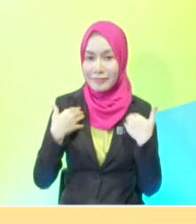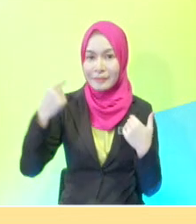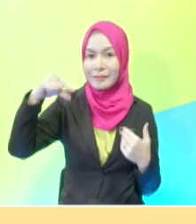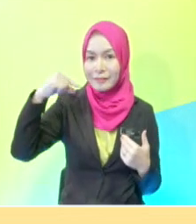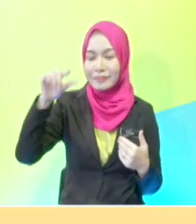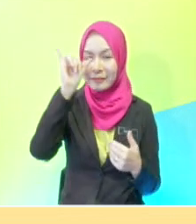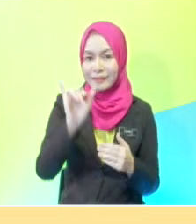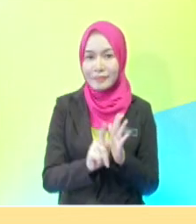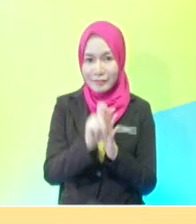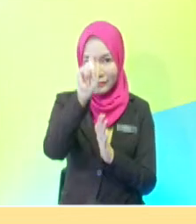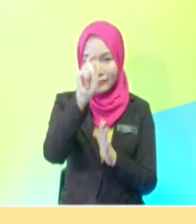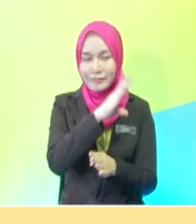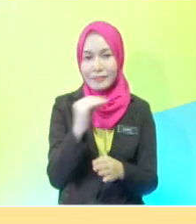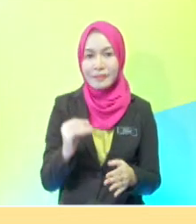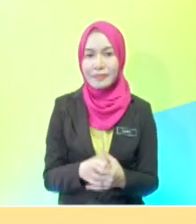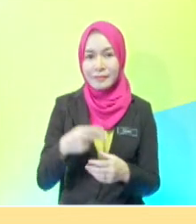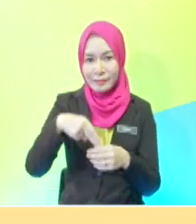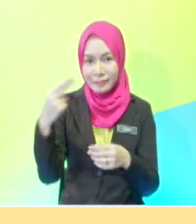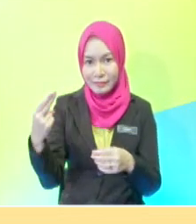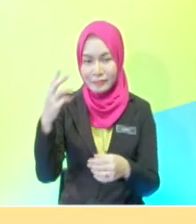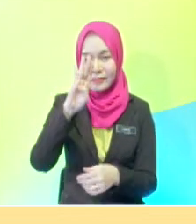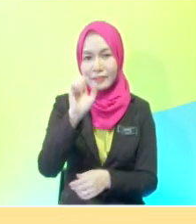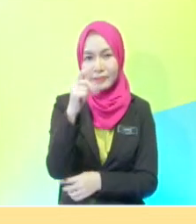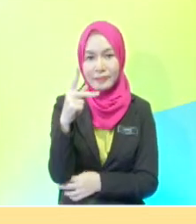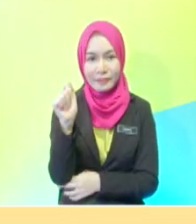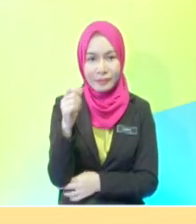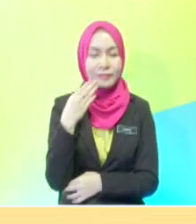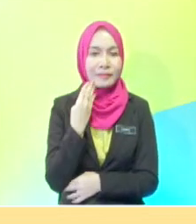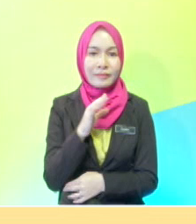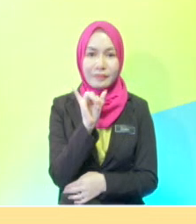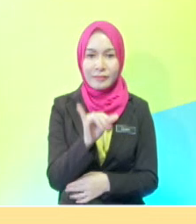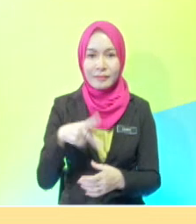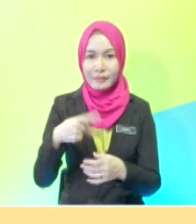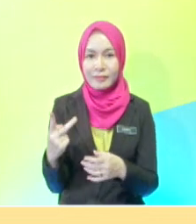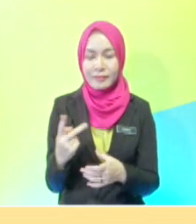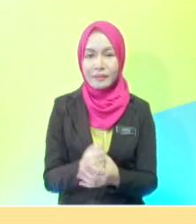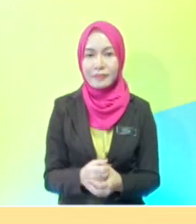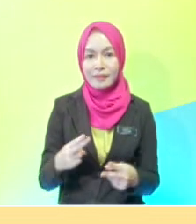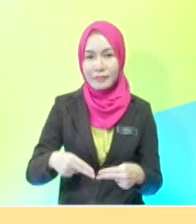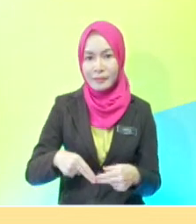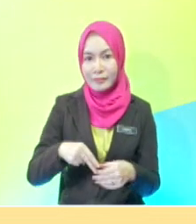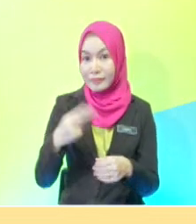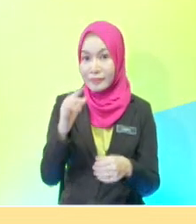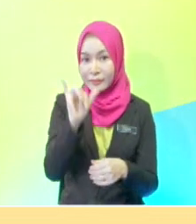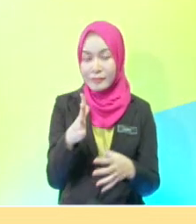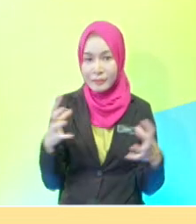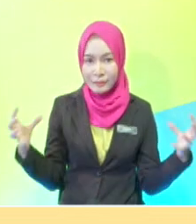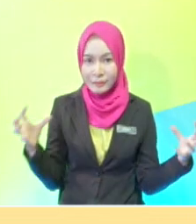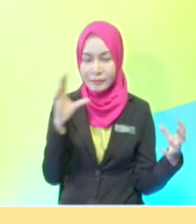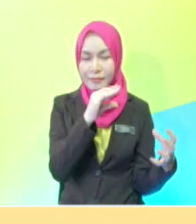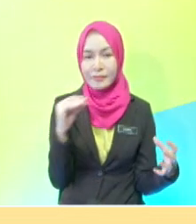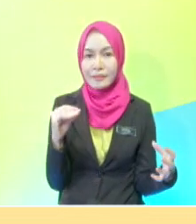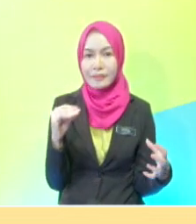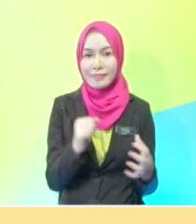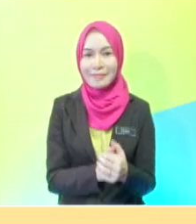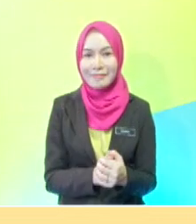tu tinggi selain daripada tuh penghasilan bake padi yang mengeluarkan hasil yang banyak dan juga cepat matang